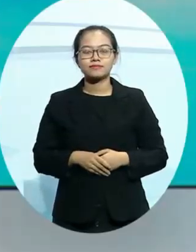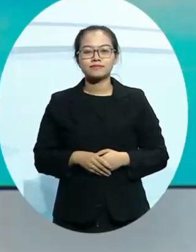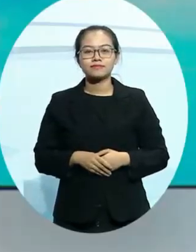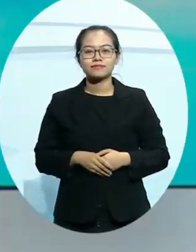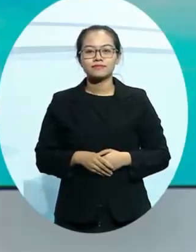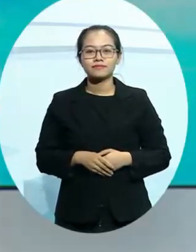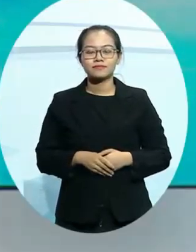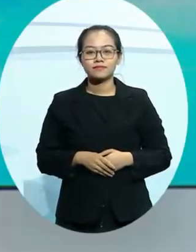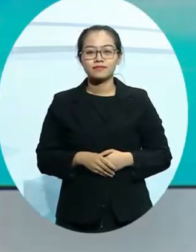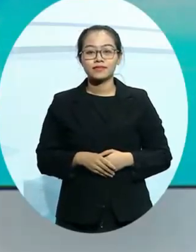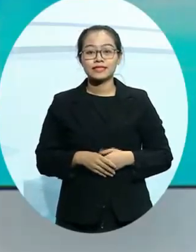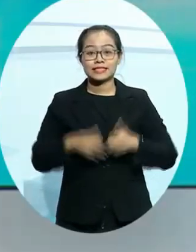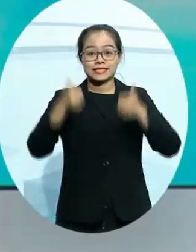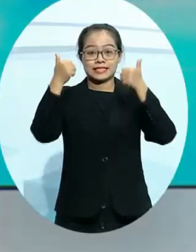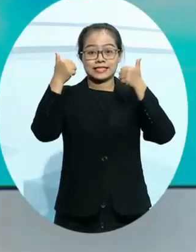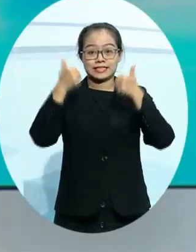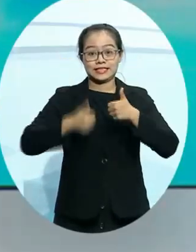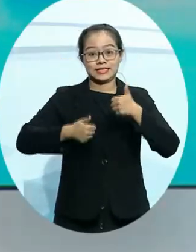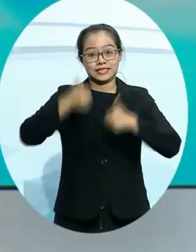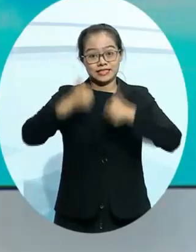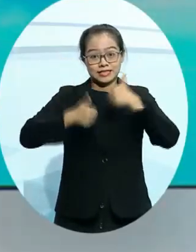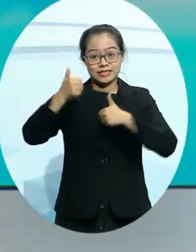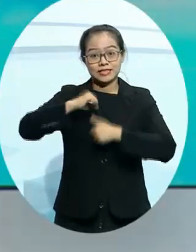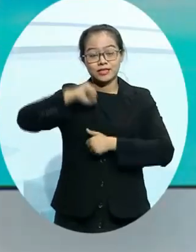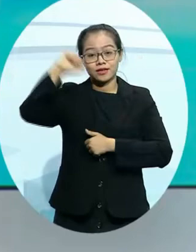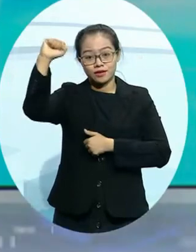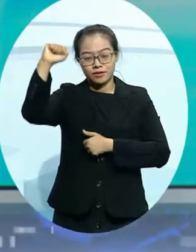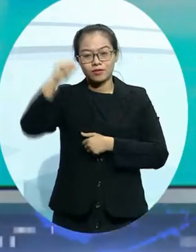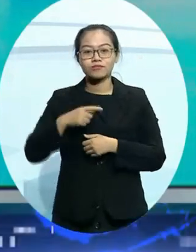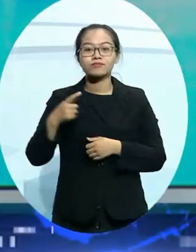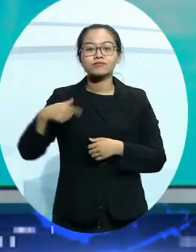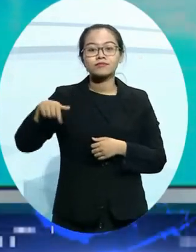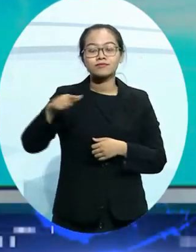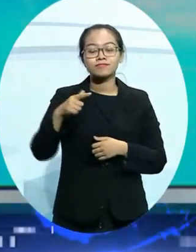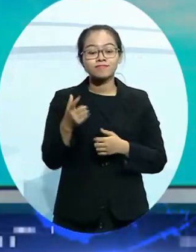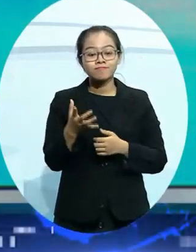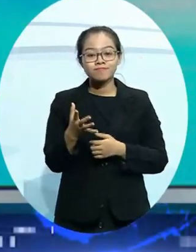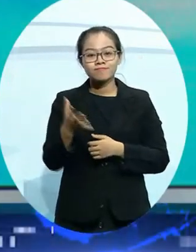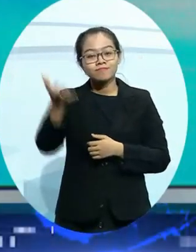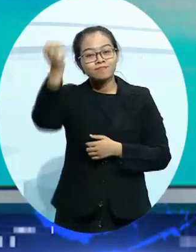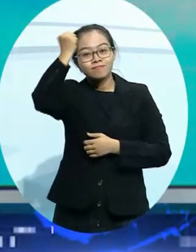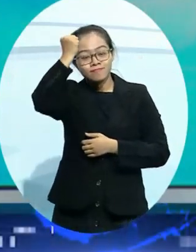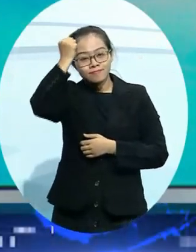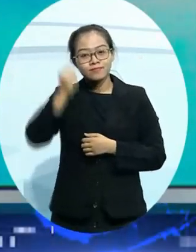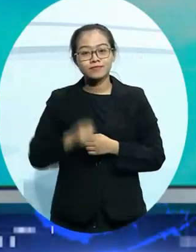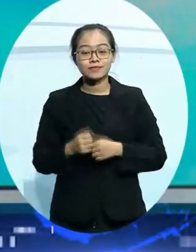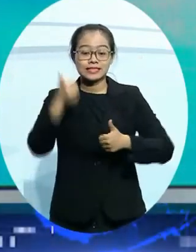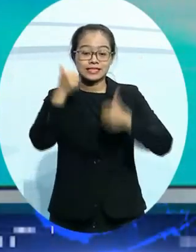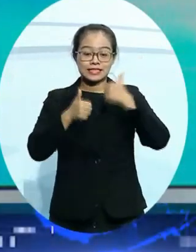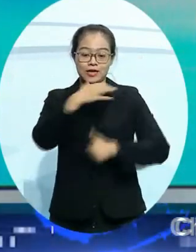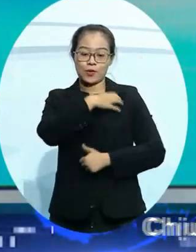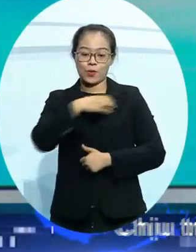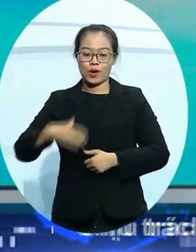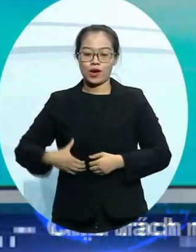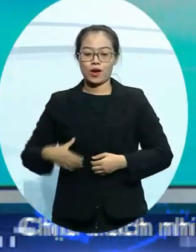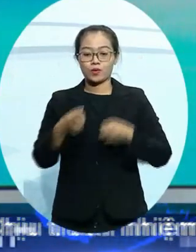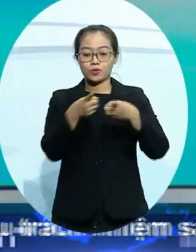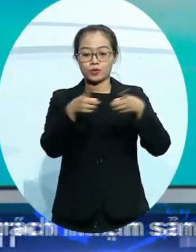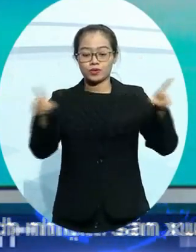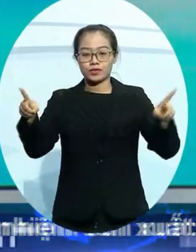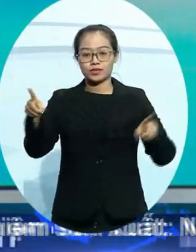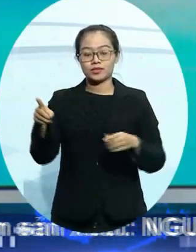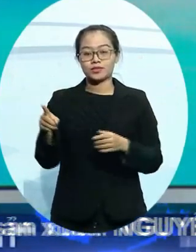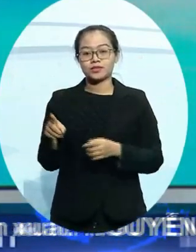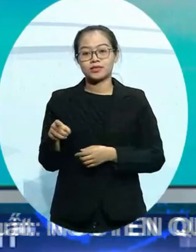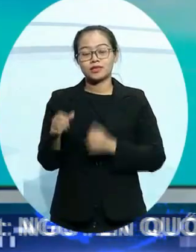Sau một mùa giải thành công để lại nhiều ấn tượng trong lòng công chúng, cuộc thi Hoa hậu Doanh nhân Thái Bình Dương sẽ khởi động mùa giải thứ hai vào